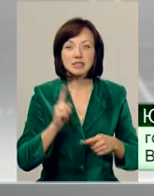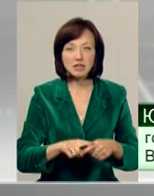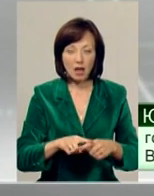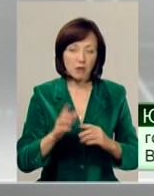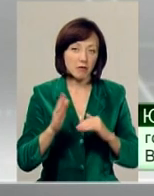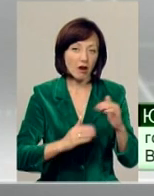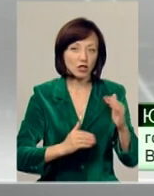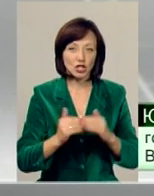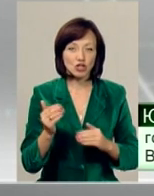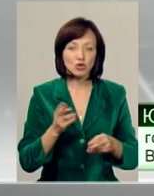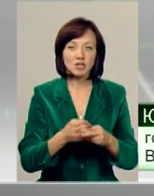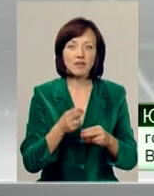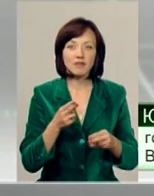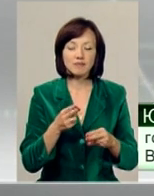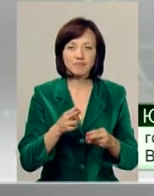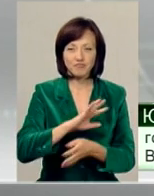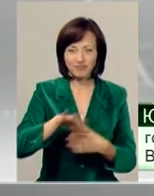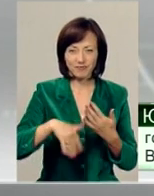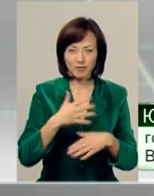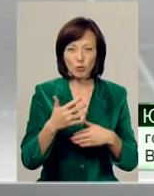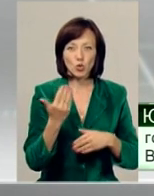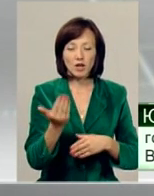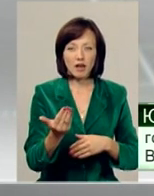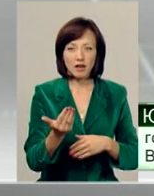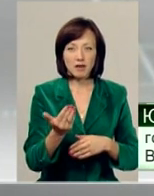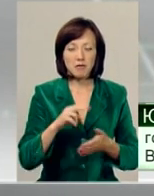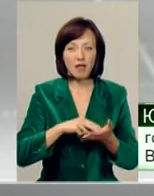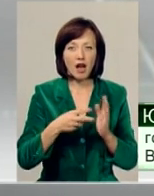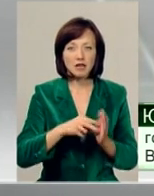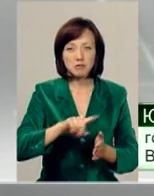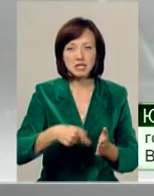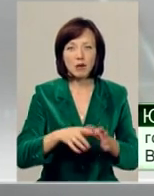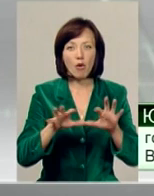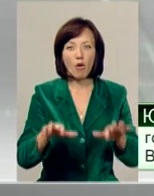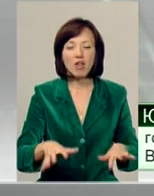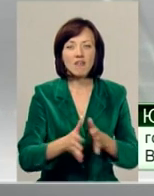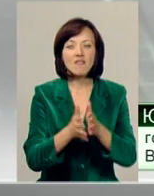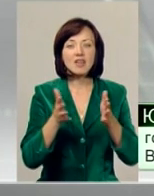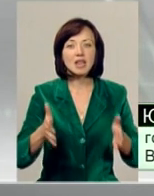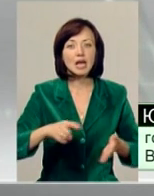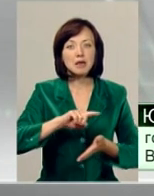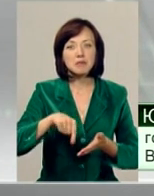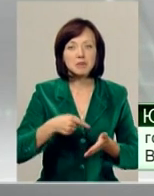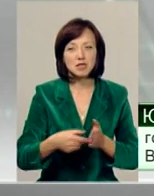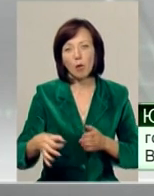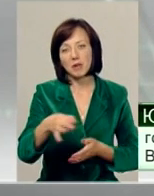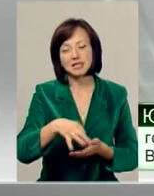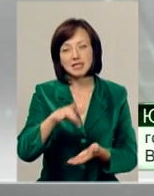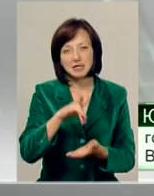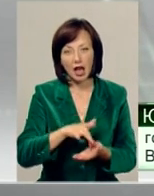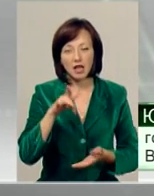практично змішає карти міським головам великих міст обласних центрів тому